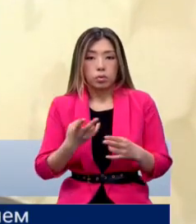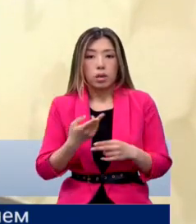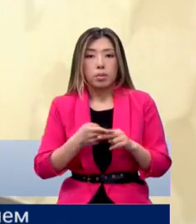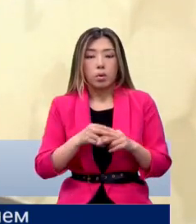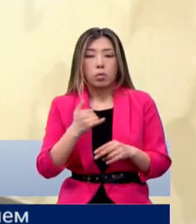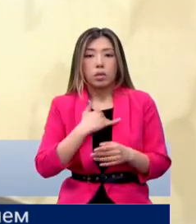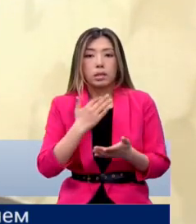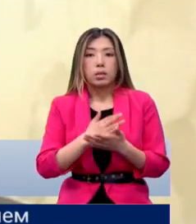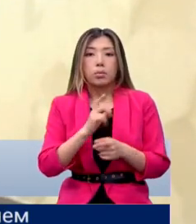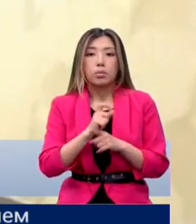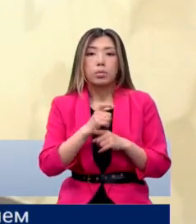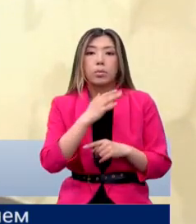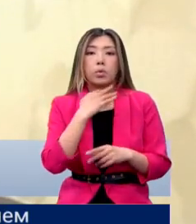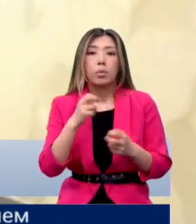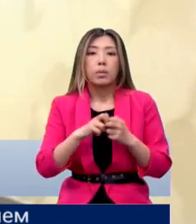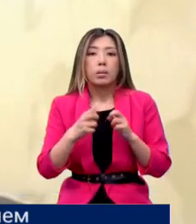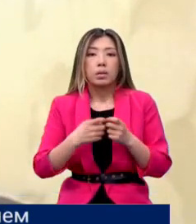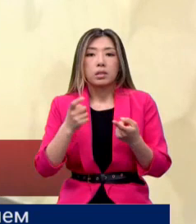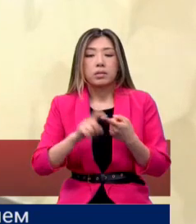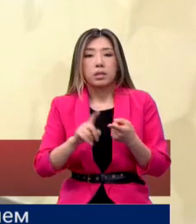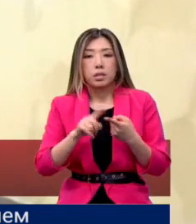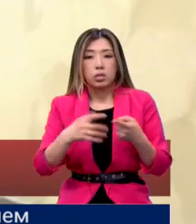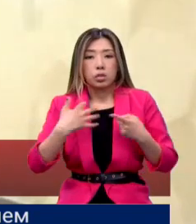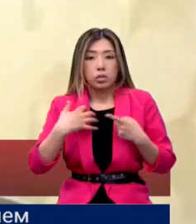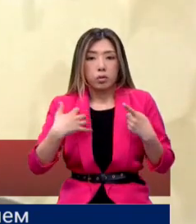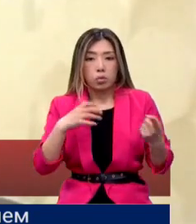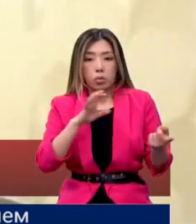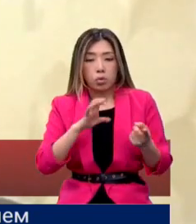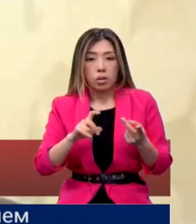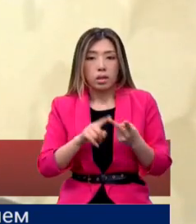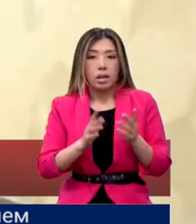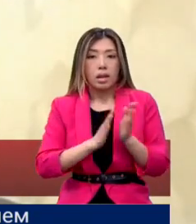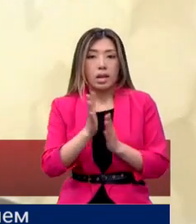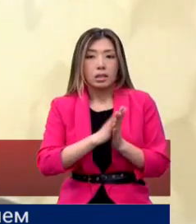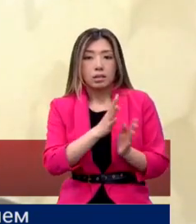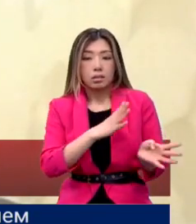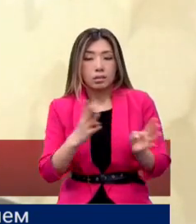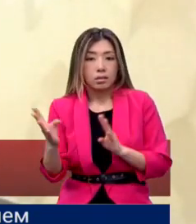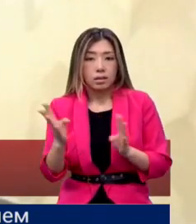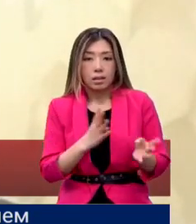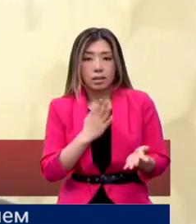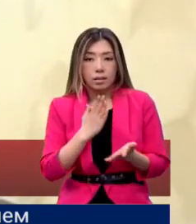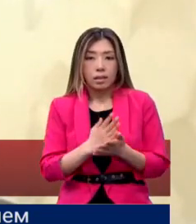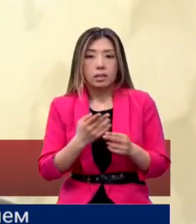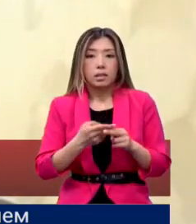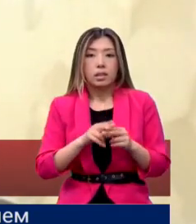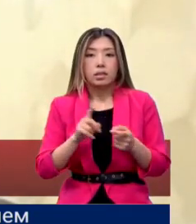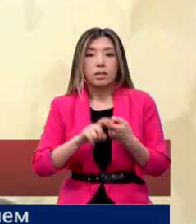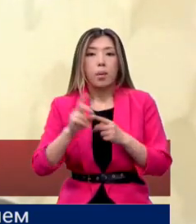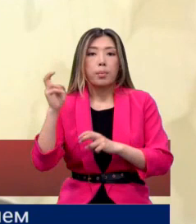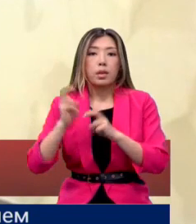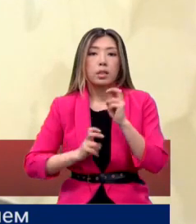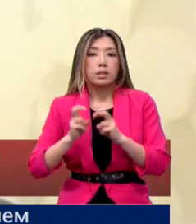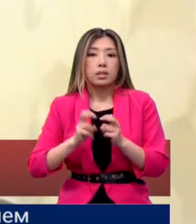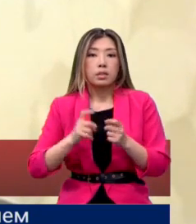проблемных моментов именно по животноводству, растениеводству, в части также производства